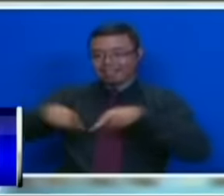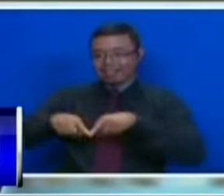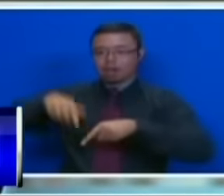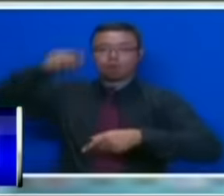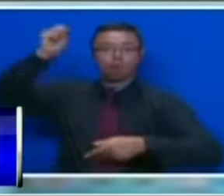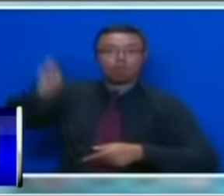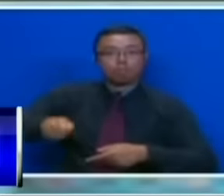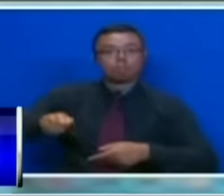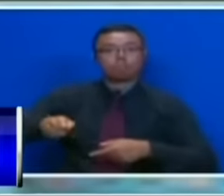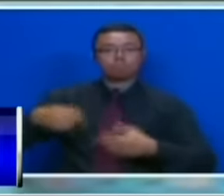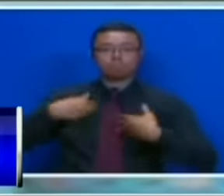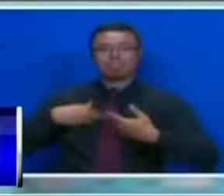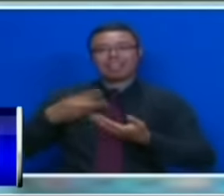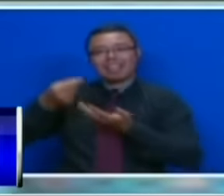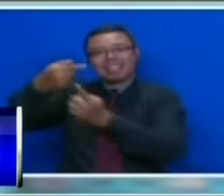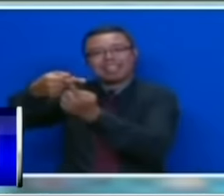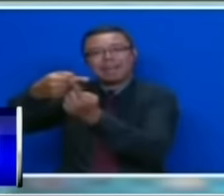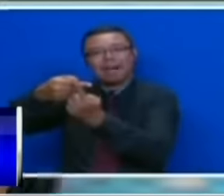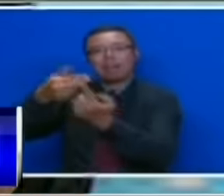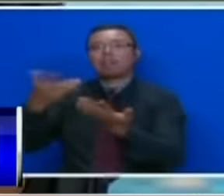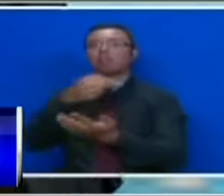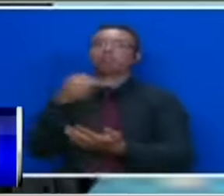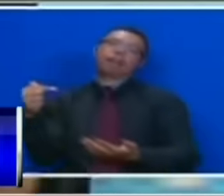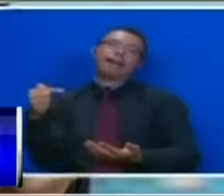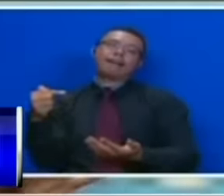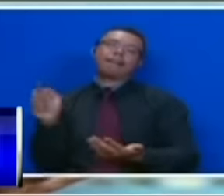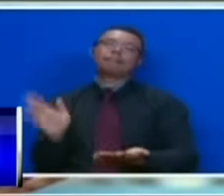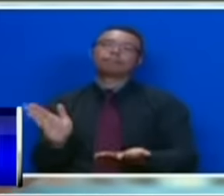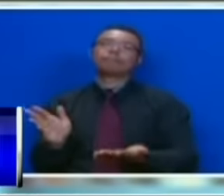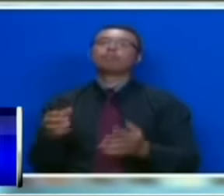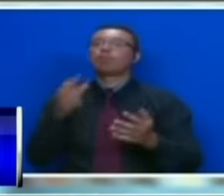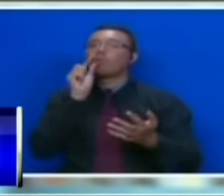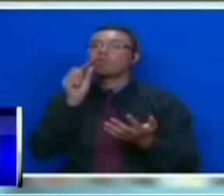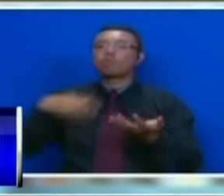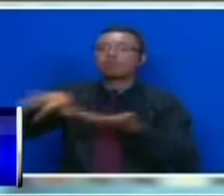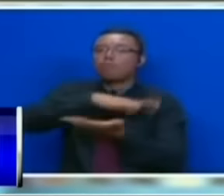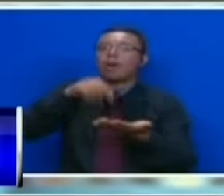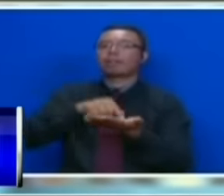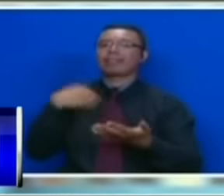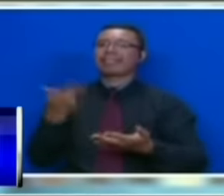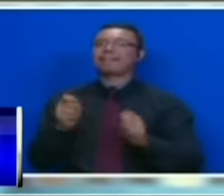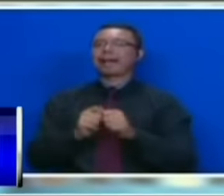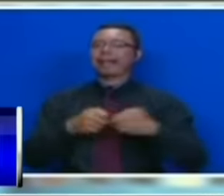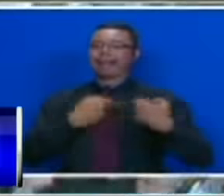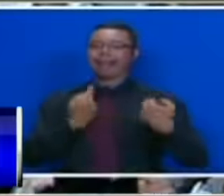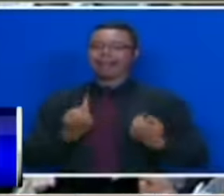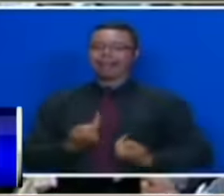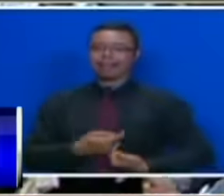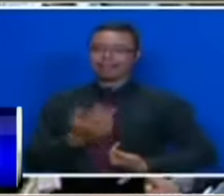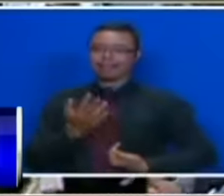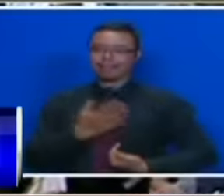insentif dan disinsentif. Tetapi dalam mengaplikasikan itu semua, kita menggunakan hati. Dan pada